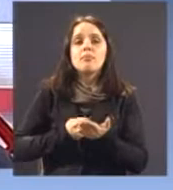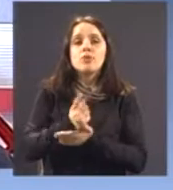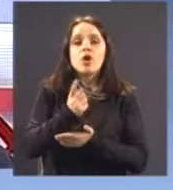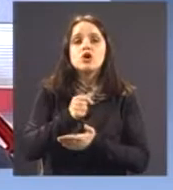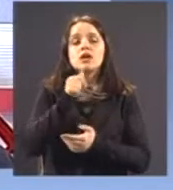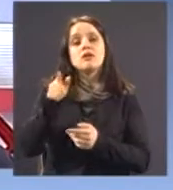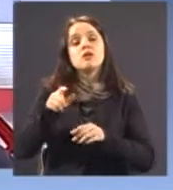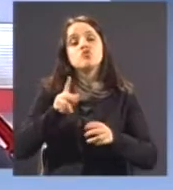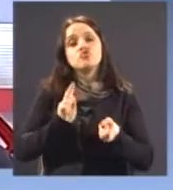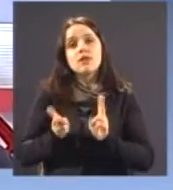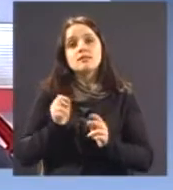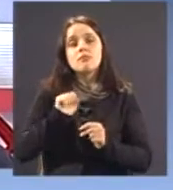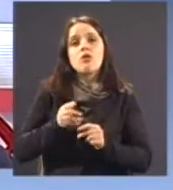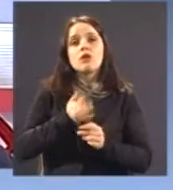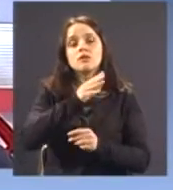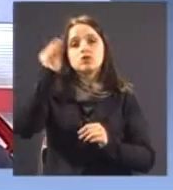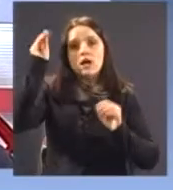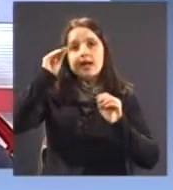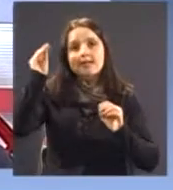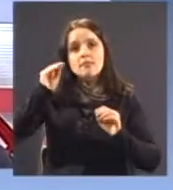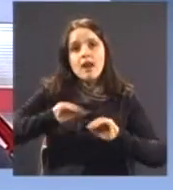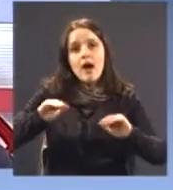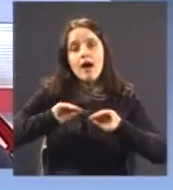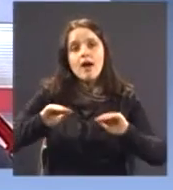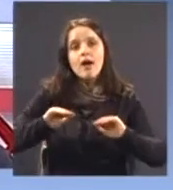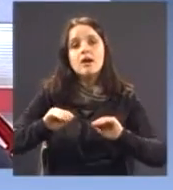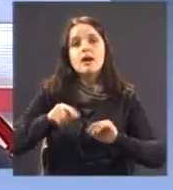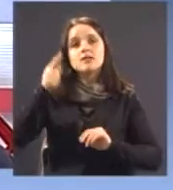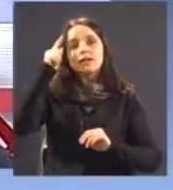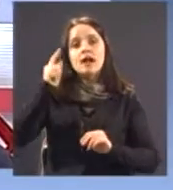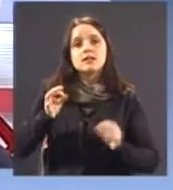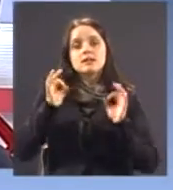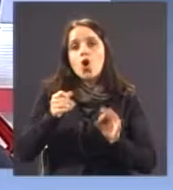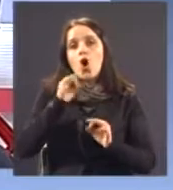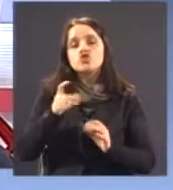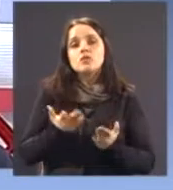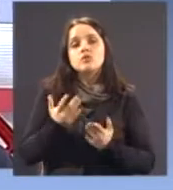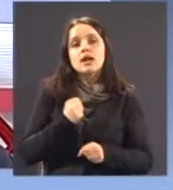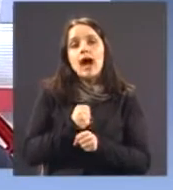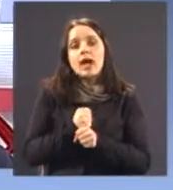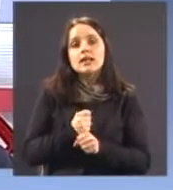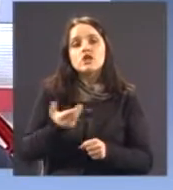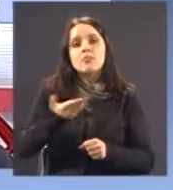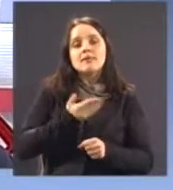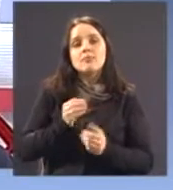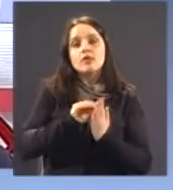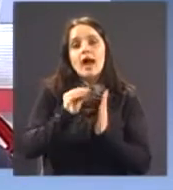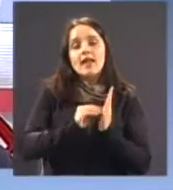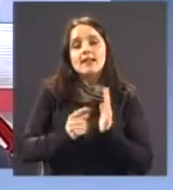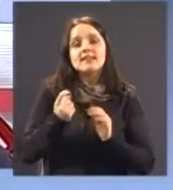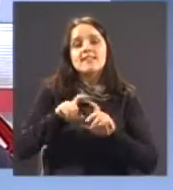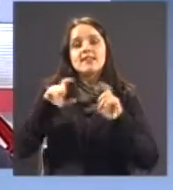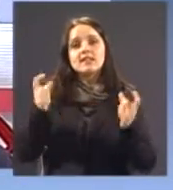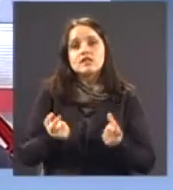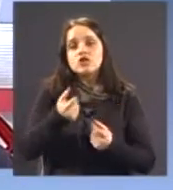određene seminare i znati pouzdano o čemu se radi. Dobiti podatke iz vrtića, što se do